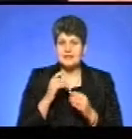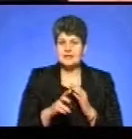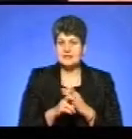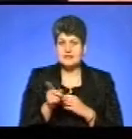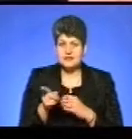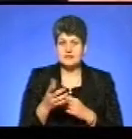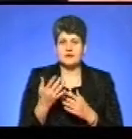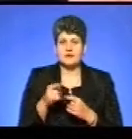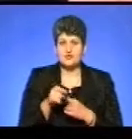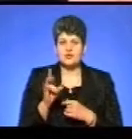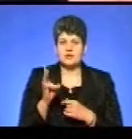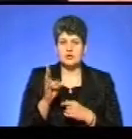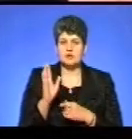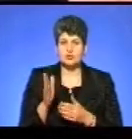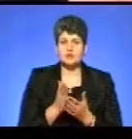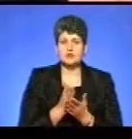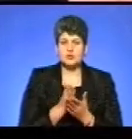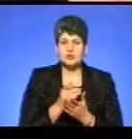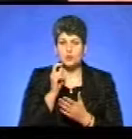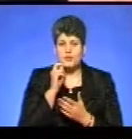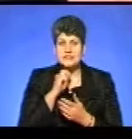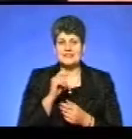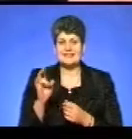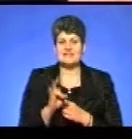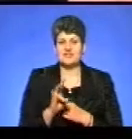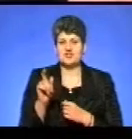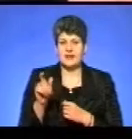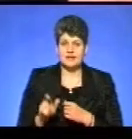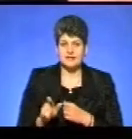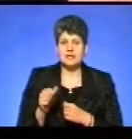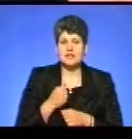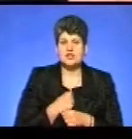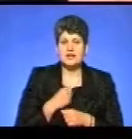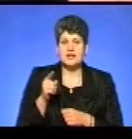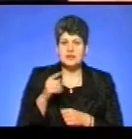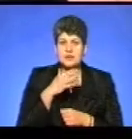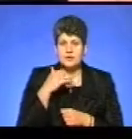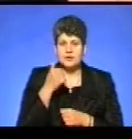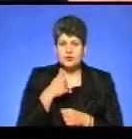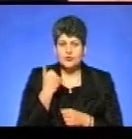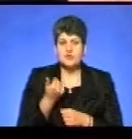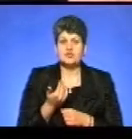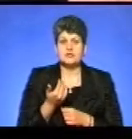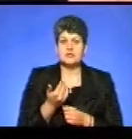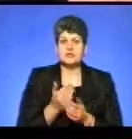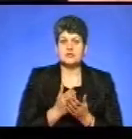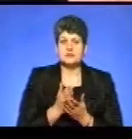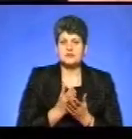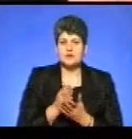вже цю неділю там буде служити український священник, тому що, на жаль, їхній багаторічний настоятель, отець Ярослав, так